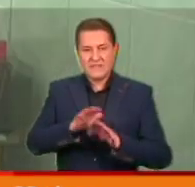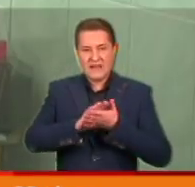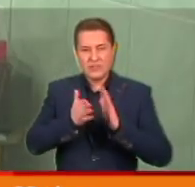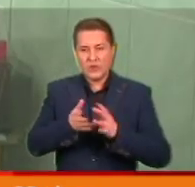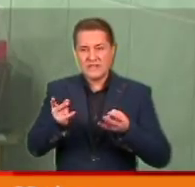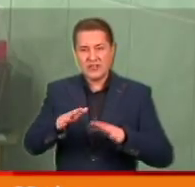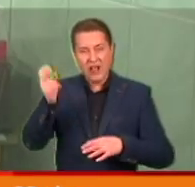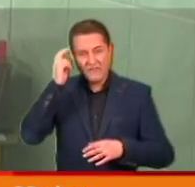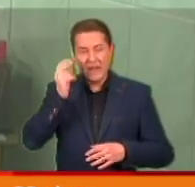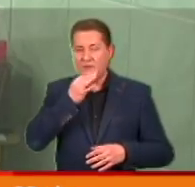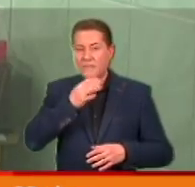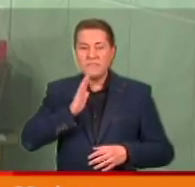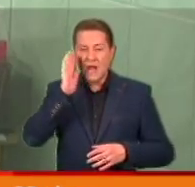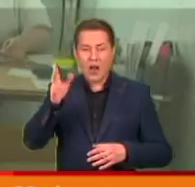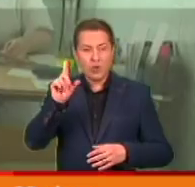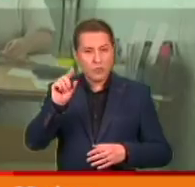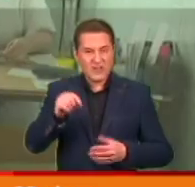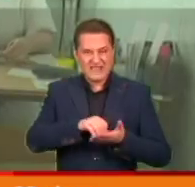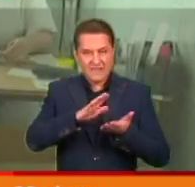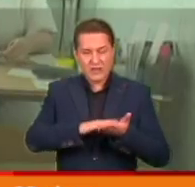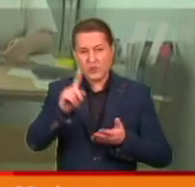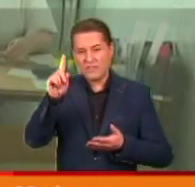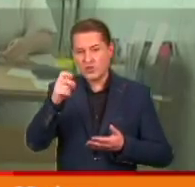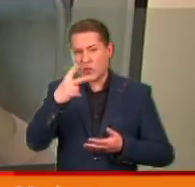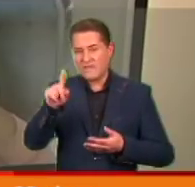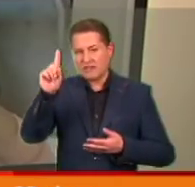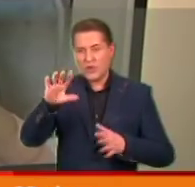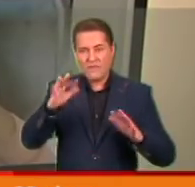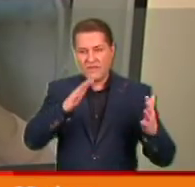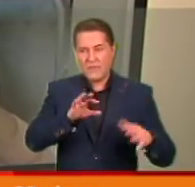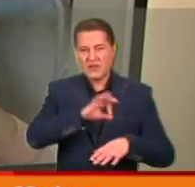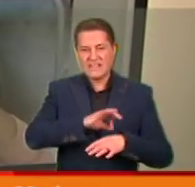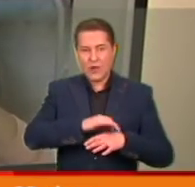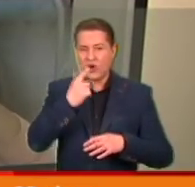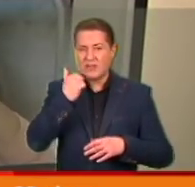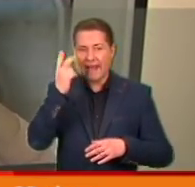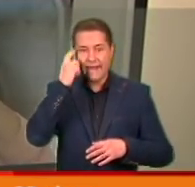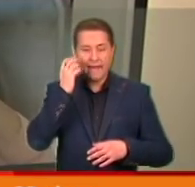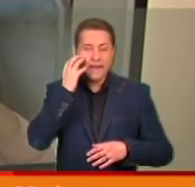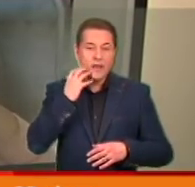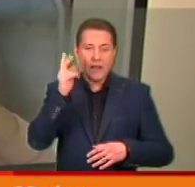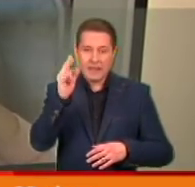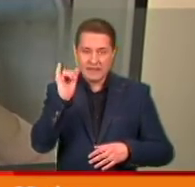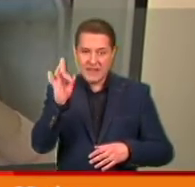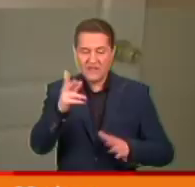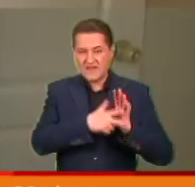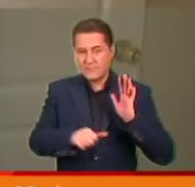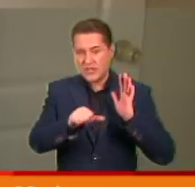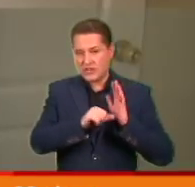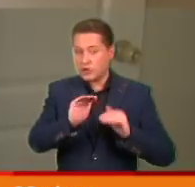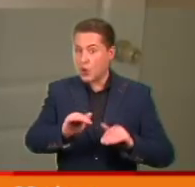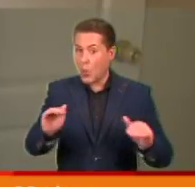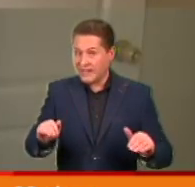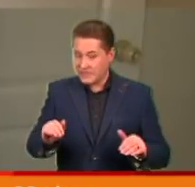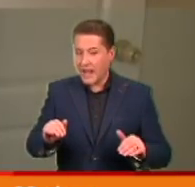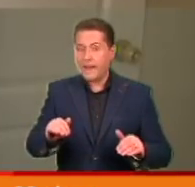і в Києві. Станом на ранок понеділка зафіксовано 121 випадок захворювання на кір. 86 із них у дітей.